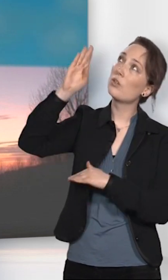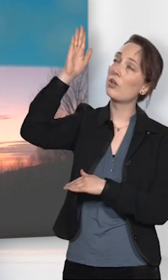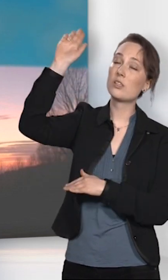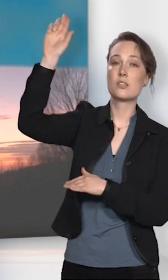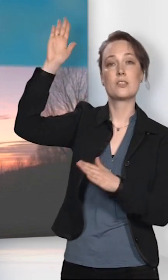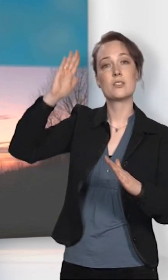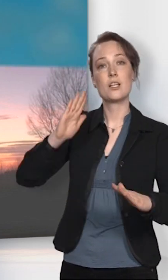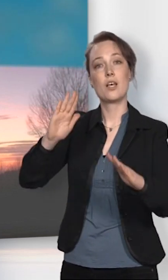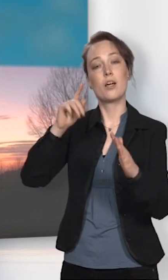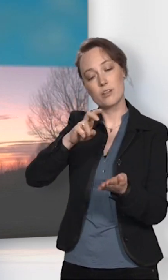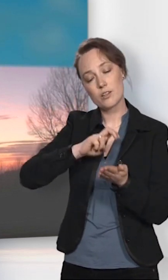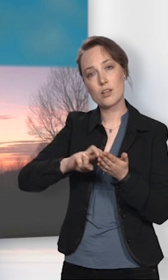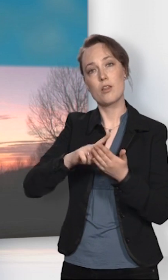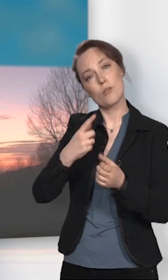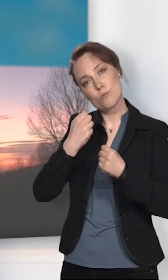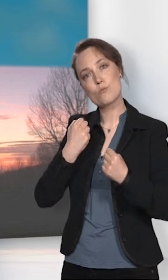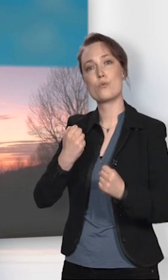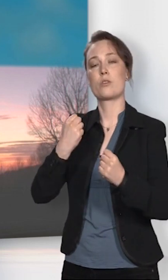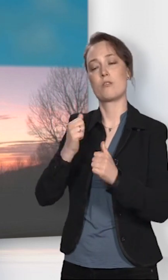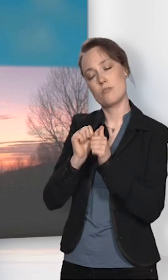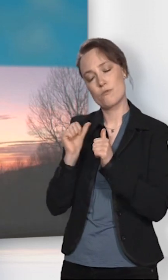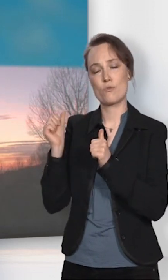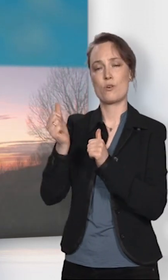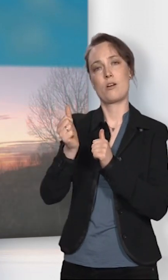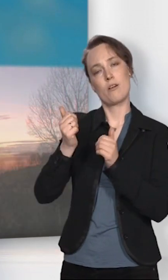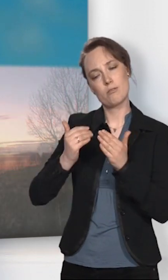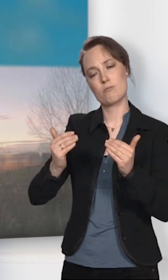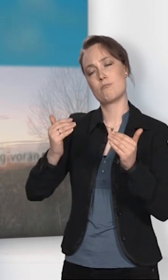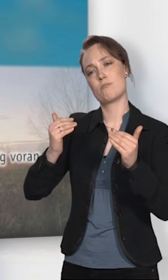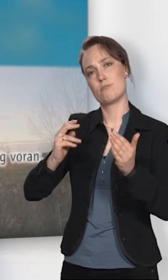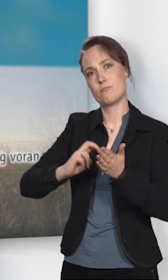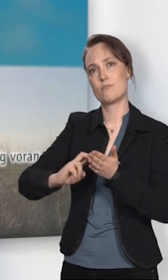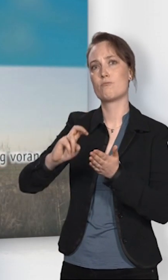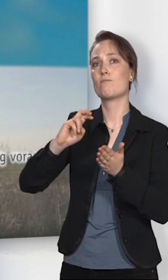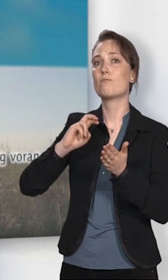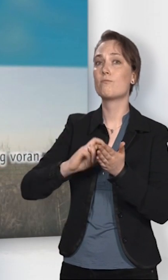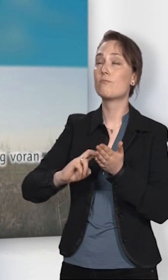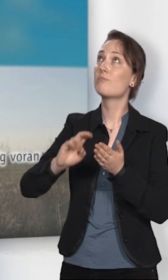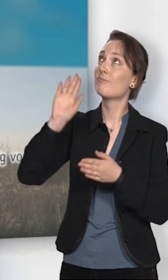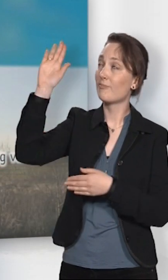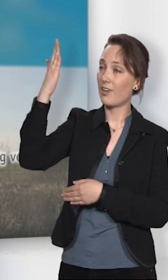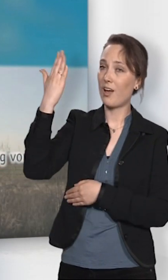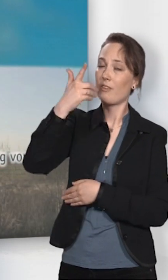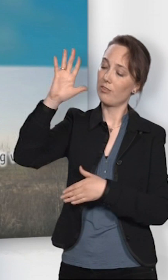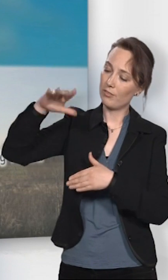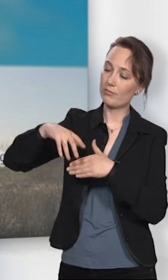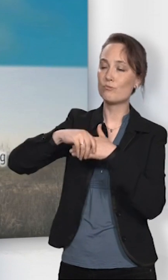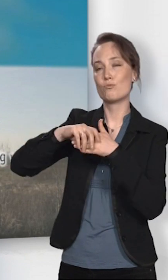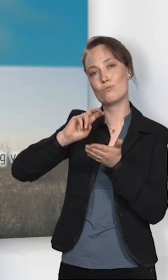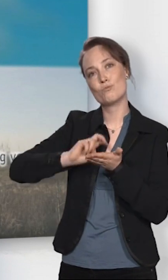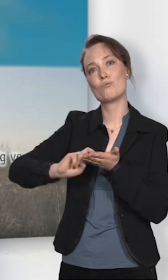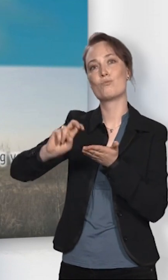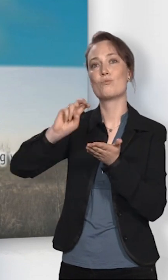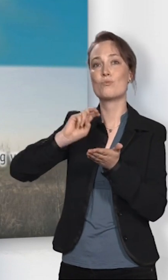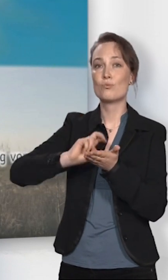Gottes Segen, geh ihm mutig voran. Geh an seiner Hand, du bist